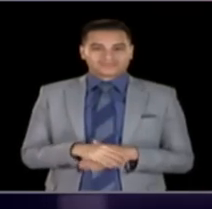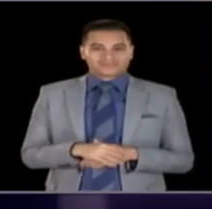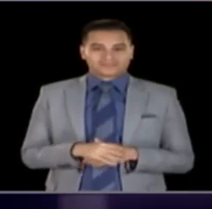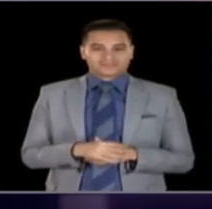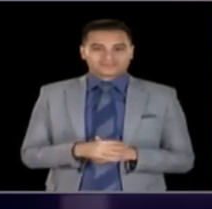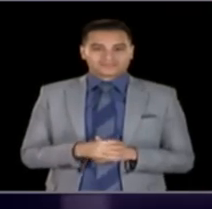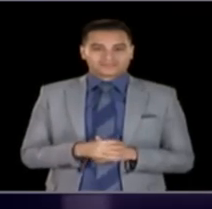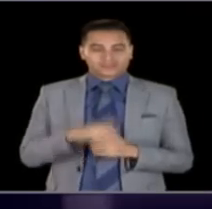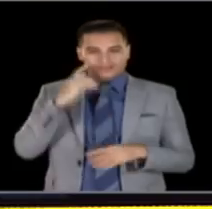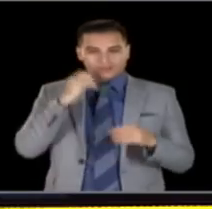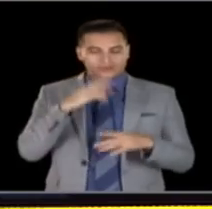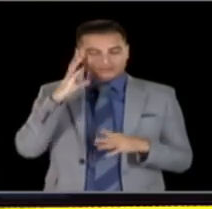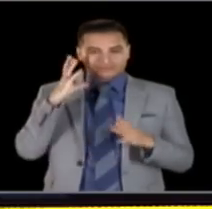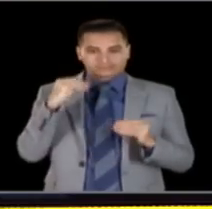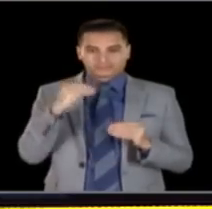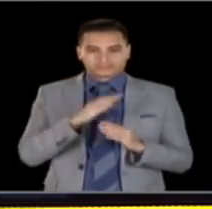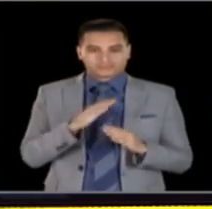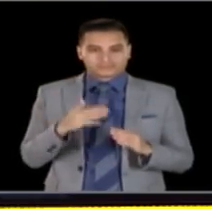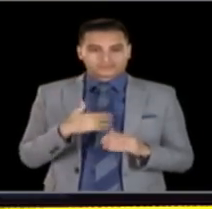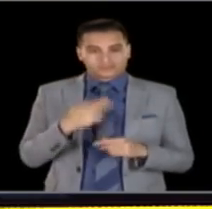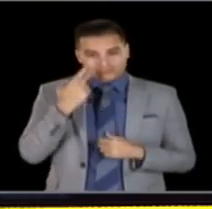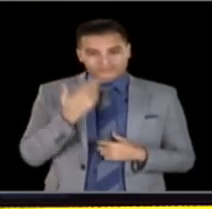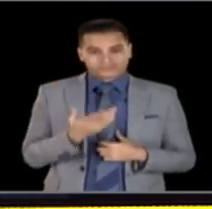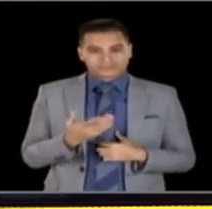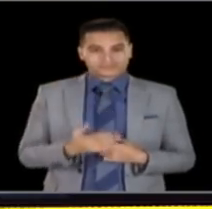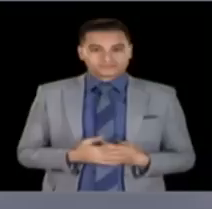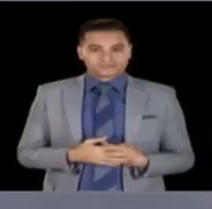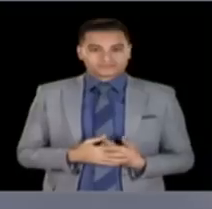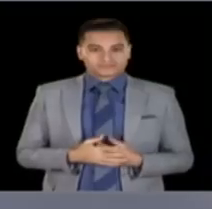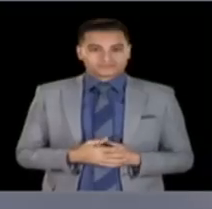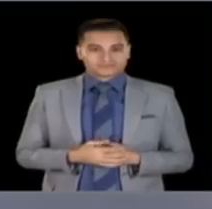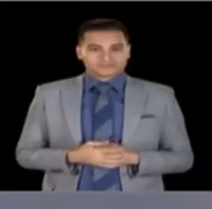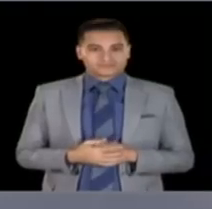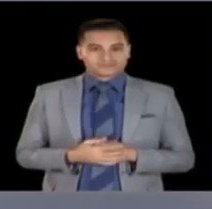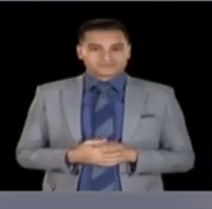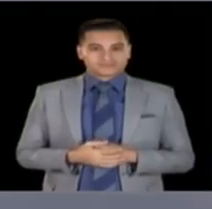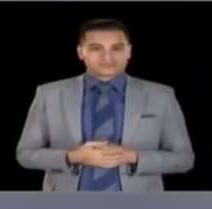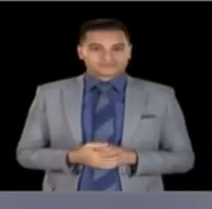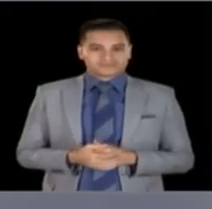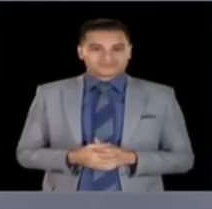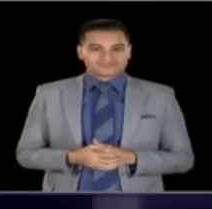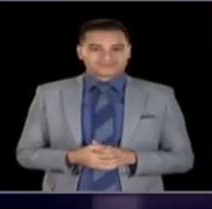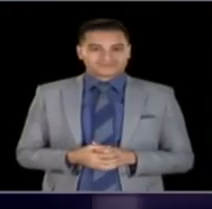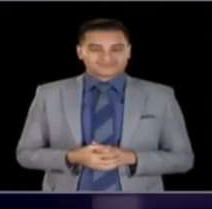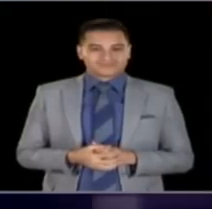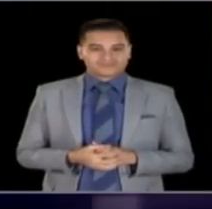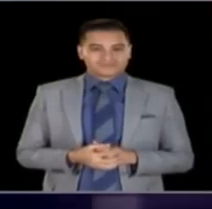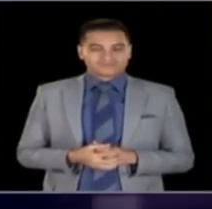خلاها خلاص، جالها زي بلاك أوت كده. واحد واقف هنا، الوقفة هنا غير القعدة في البيت خالص.